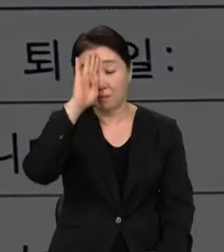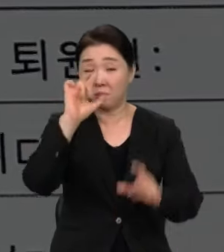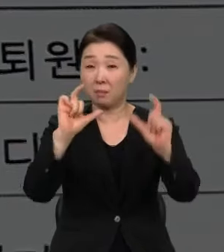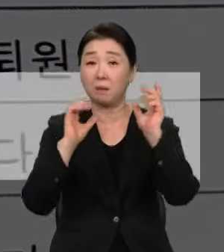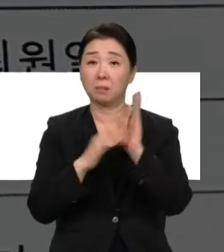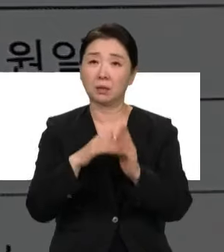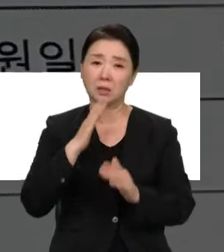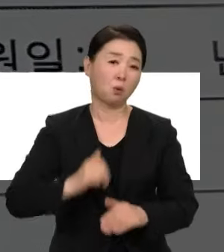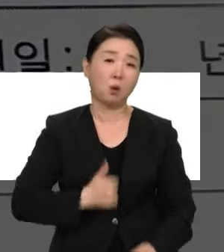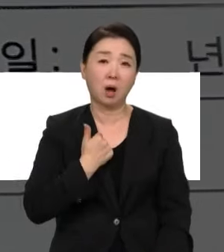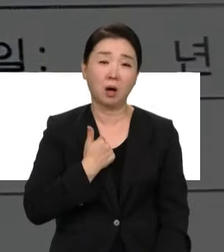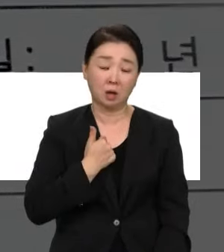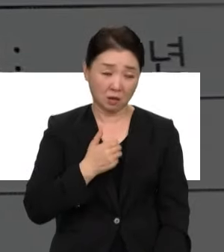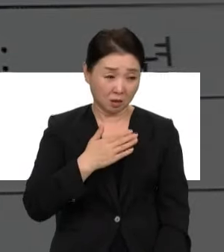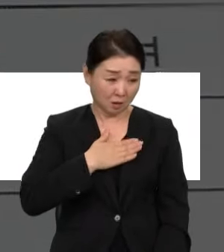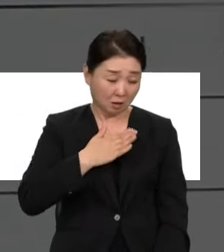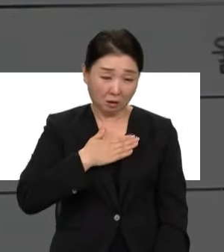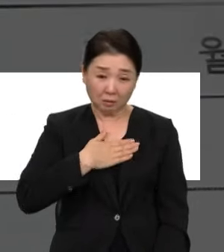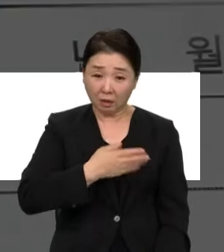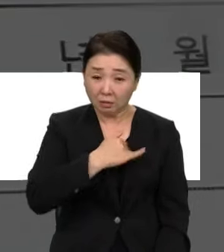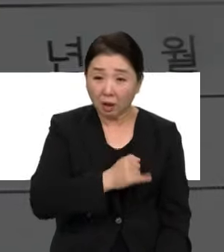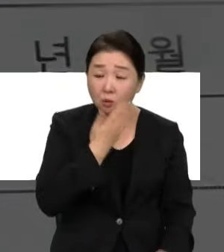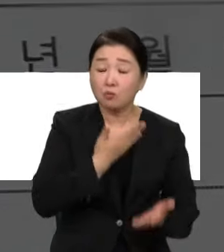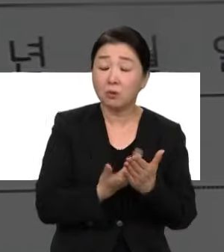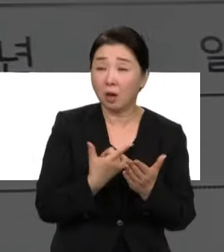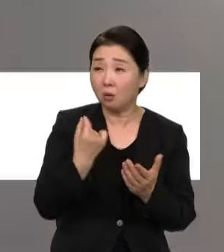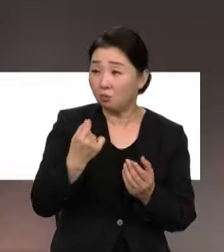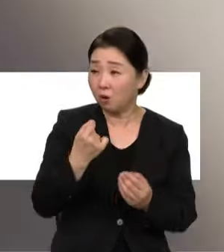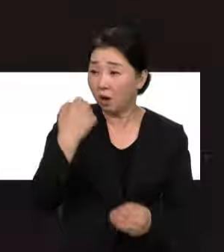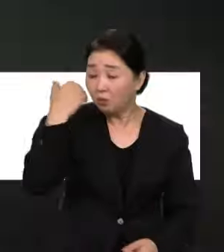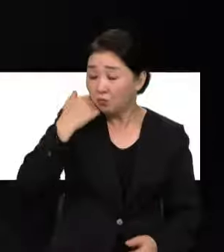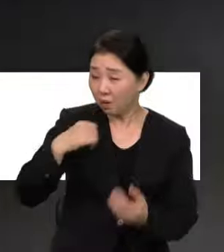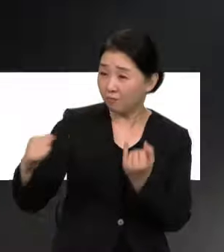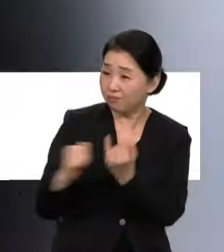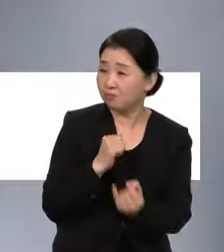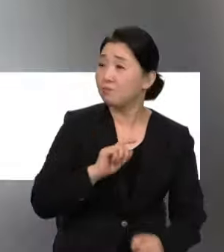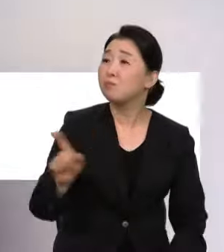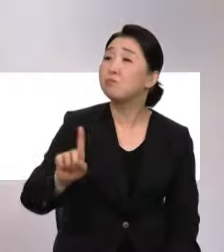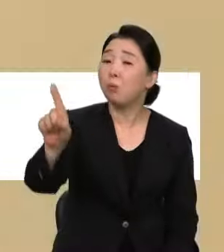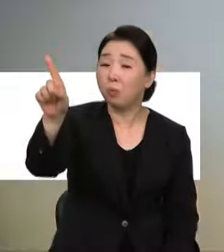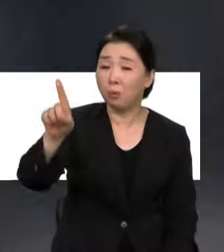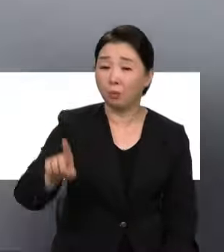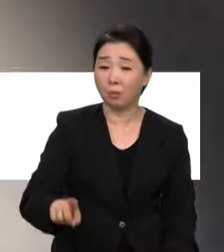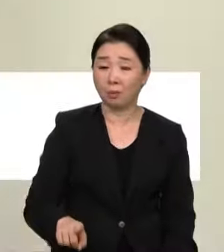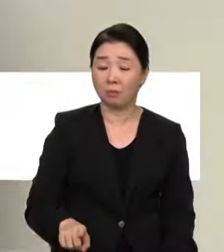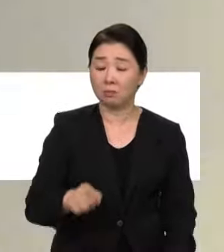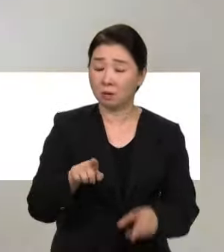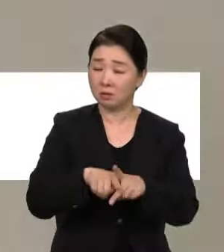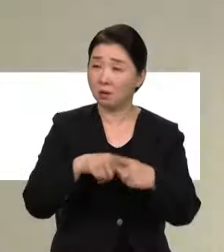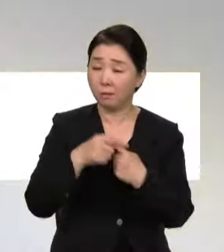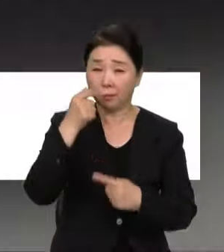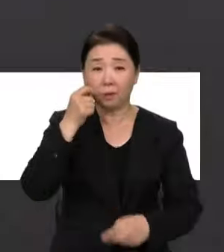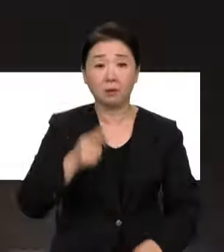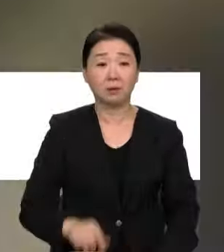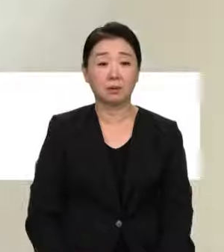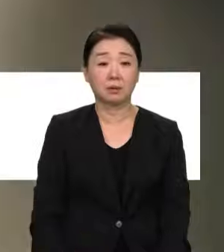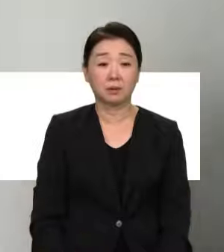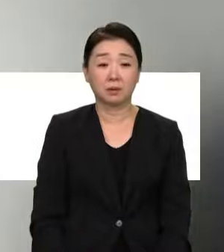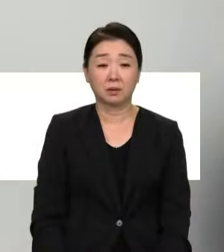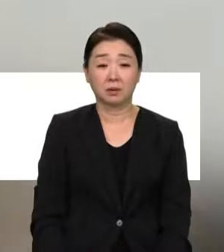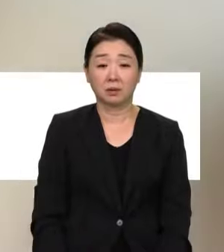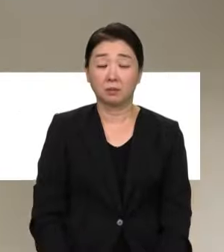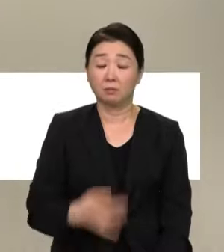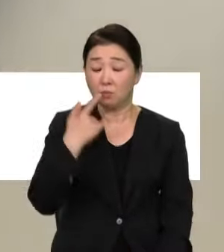나죠. 남의 자식, 귀한 자식인데 어느 누구를 보호해서 누구한테 폭력을 썼다는 거는 저는 그것도 이해도 안 되고 부모 입장으로